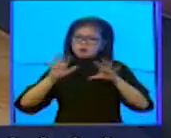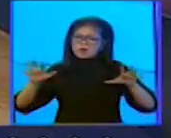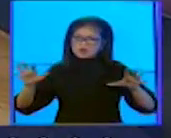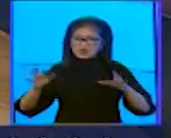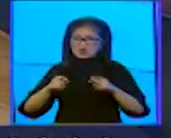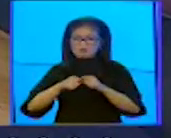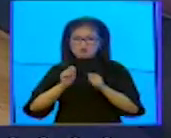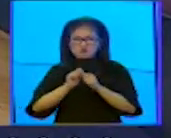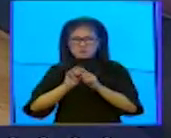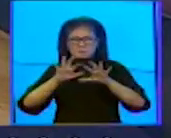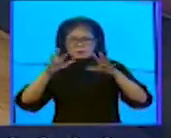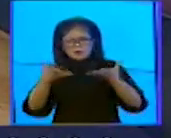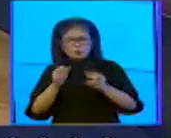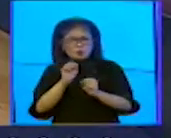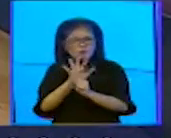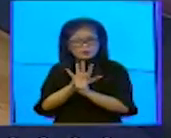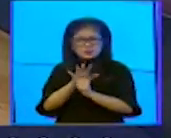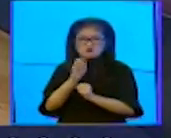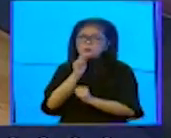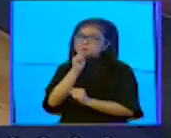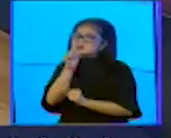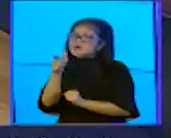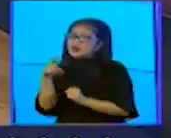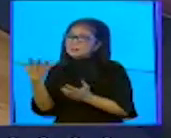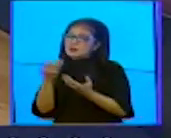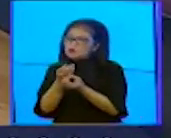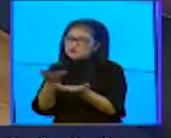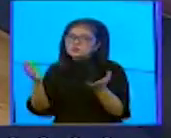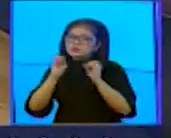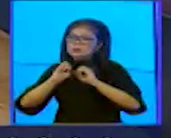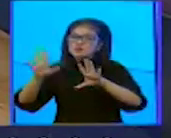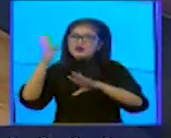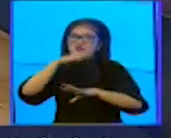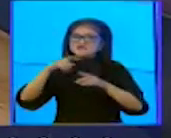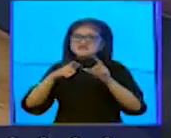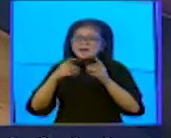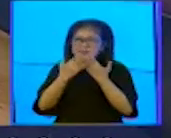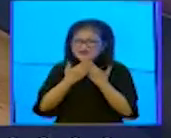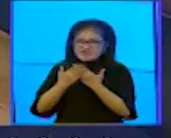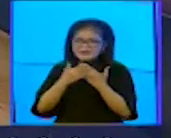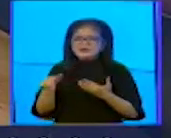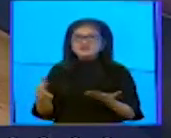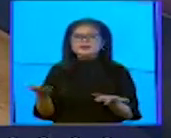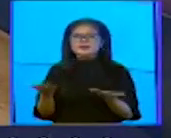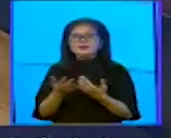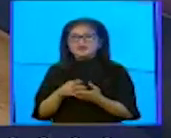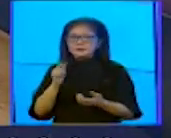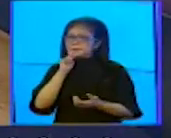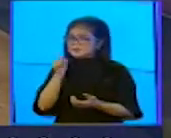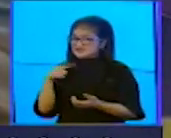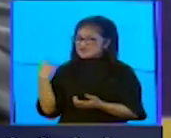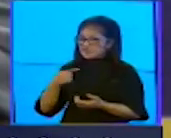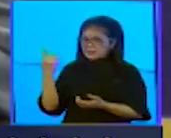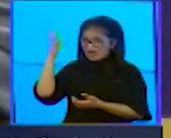pandemi COVID-19. Apa pesan yang ingin Pak Kiai sampaikan di Hari Santri ini, Pak? Pesan kita di Hari Santri ini,